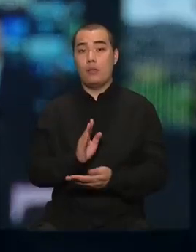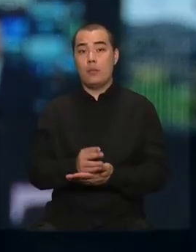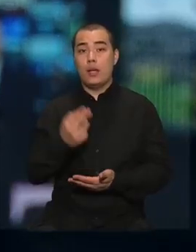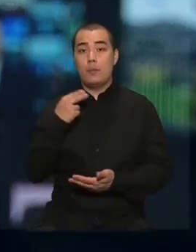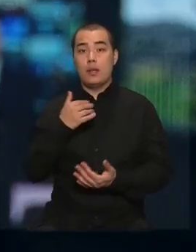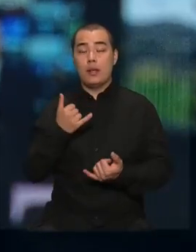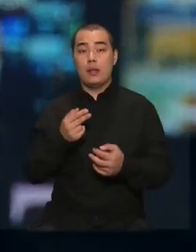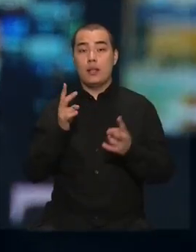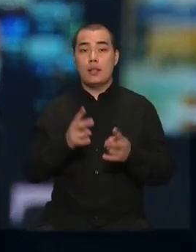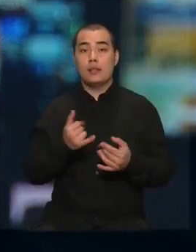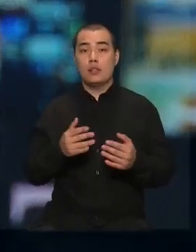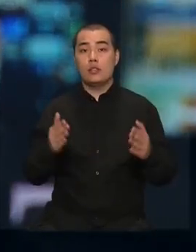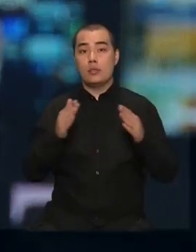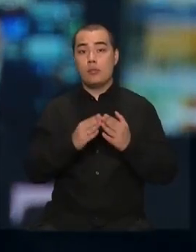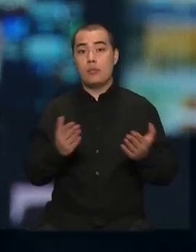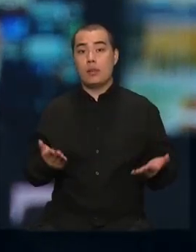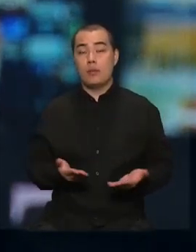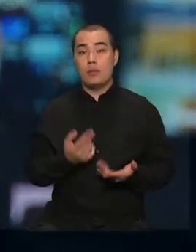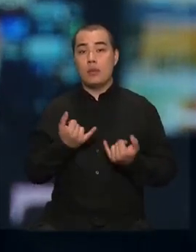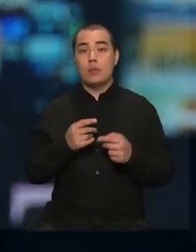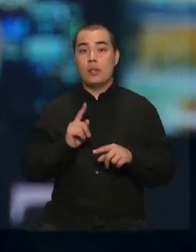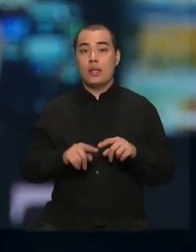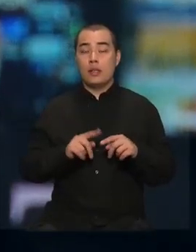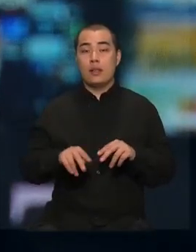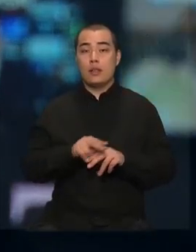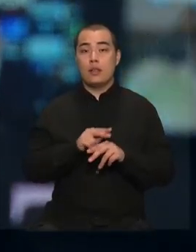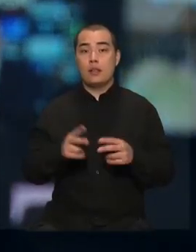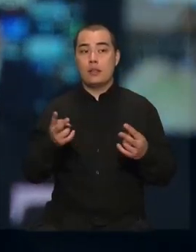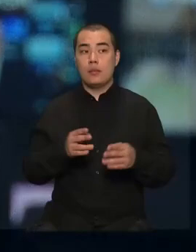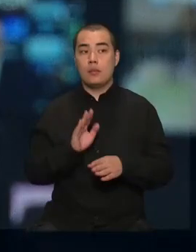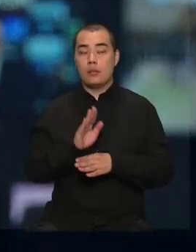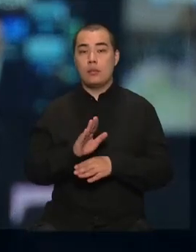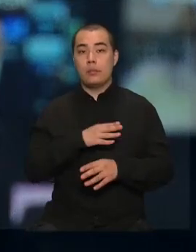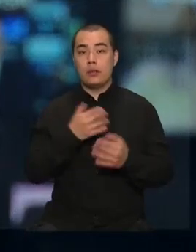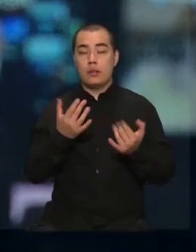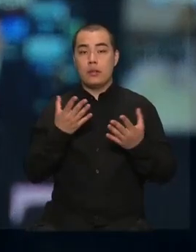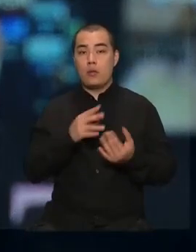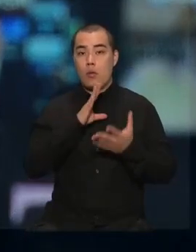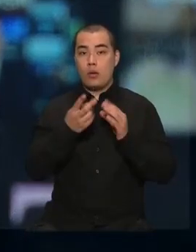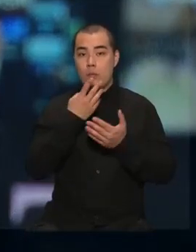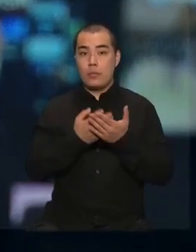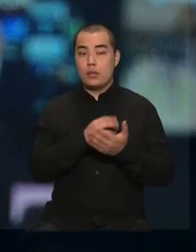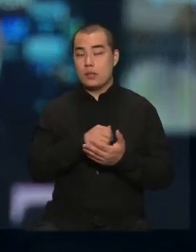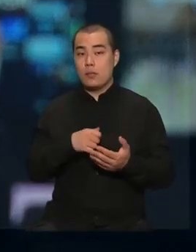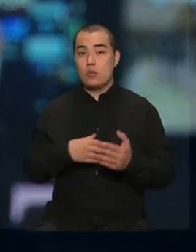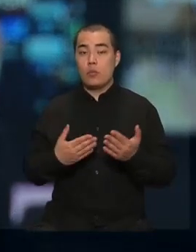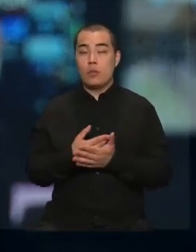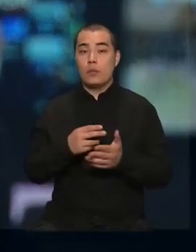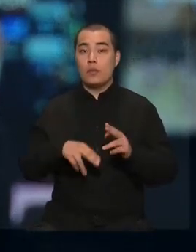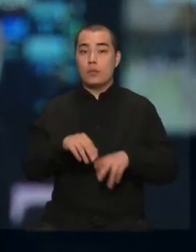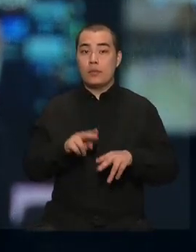президент апаттан қираған тұрғын үйлерді тез арада қалыпқа келтіруді тапсырды. Қазіргі уақытта су басқан өңірлерде жаңа баспана салу